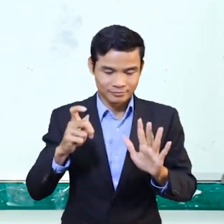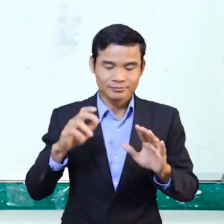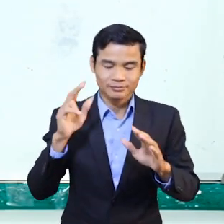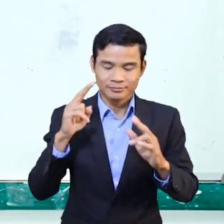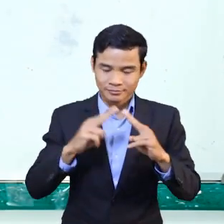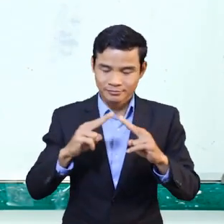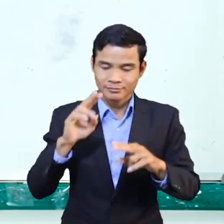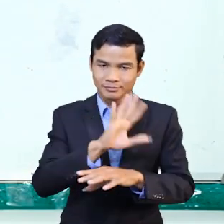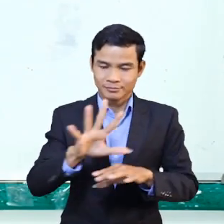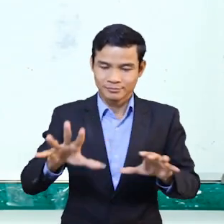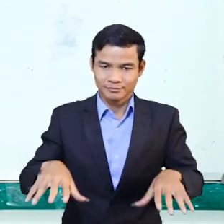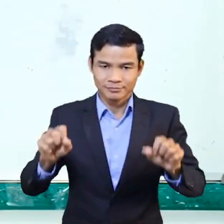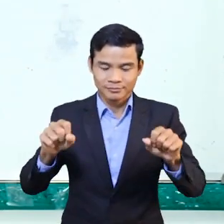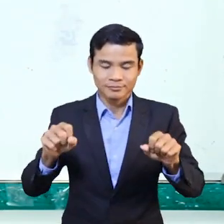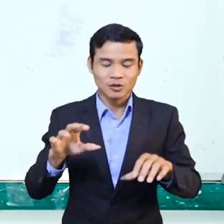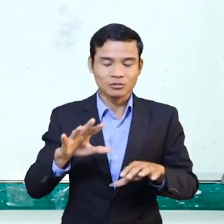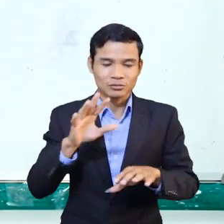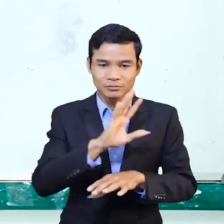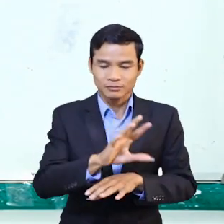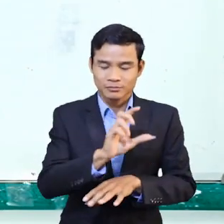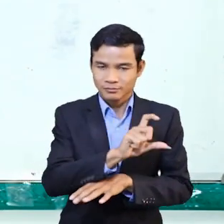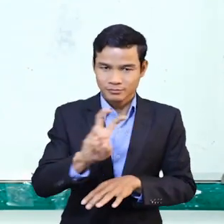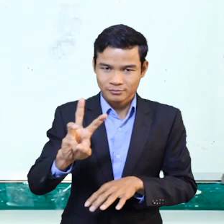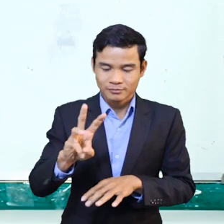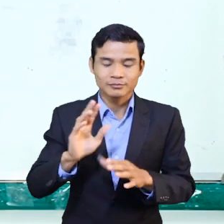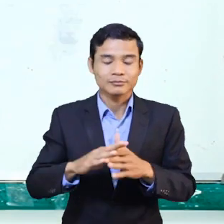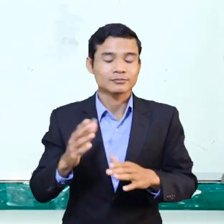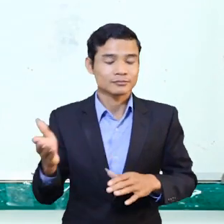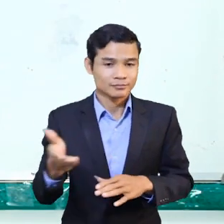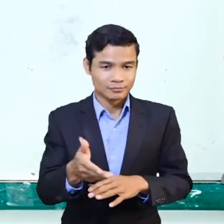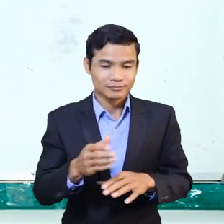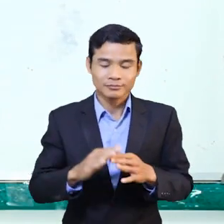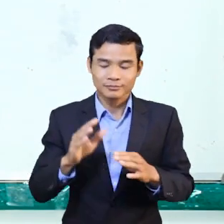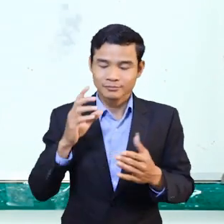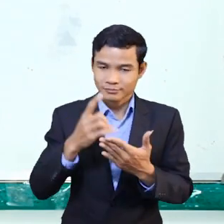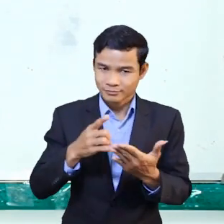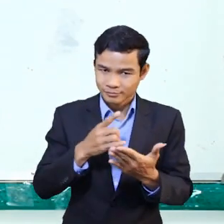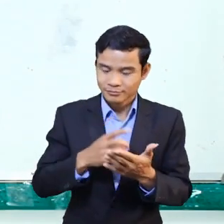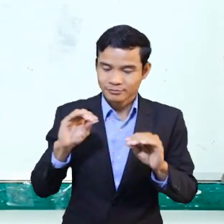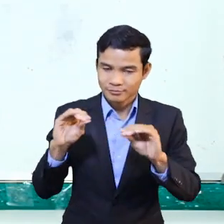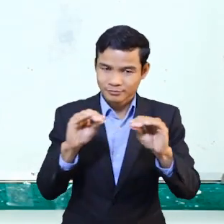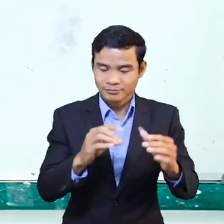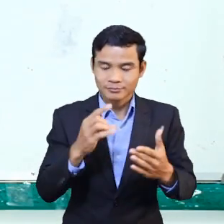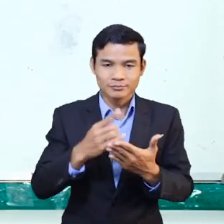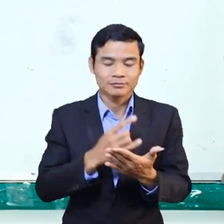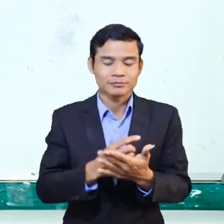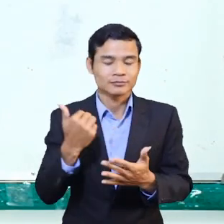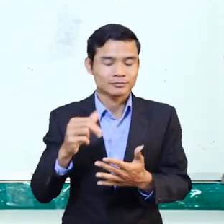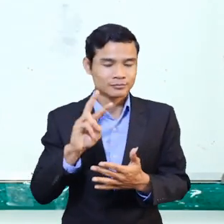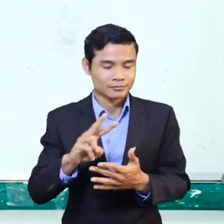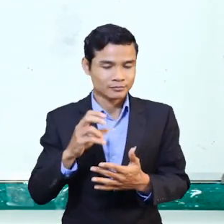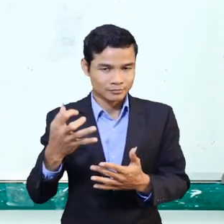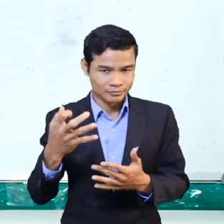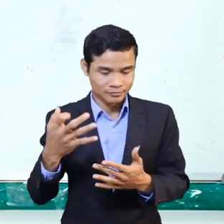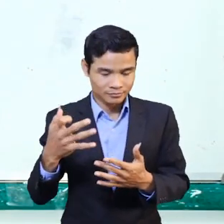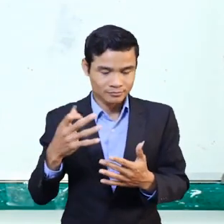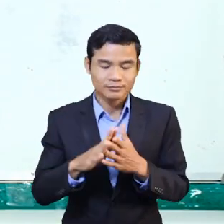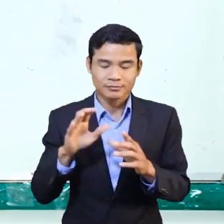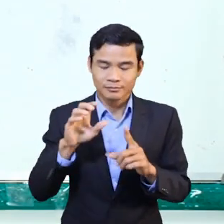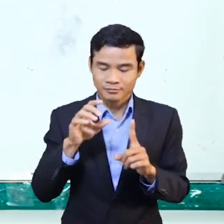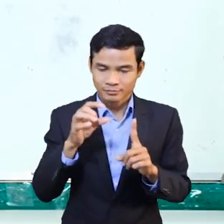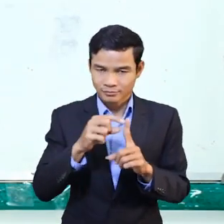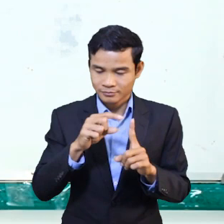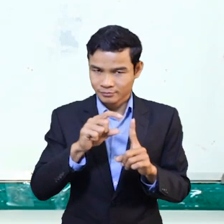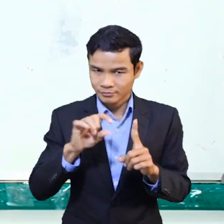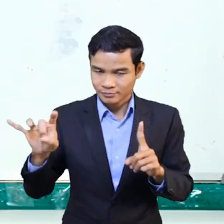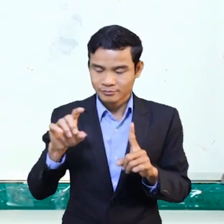riêng, khát xìm riêng. Chà, ngay nên khi ông bằng riêng mục vị trí phía sạc máy chà mê riêng tìm mập hay bàm bấy chương tầm rốt chà